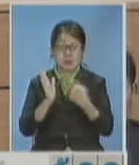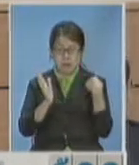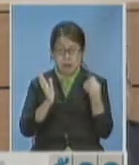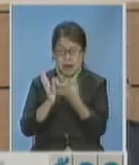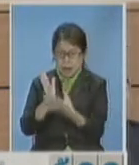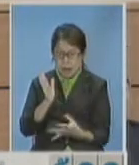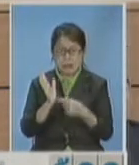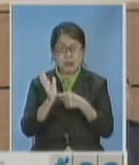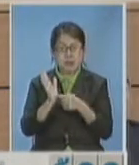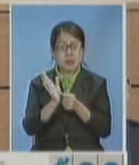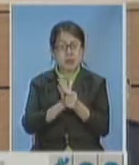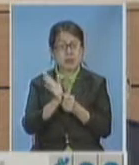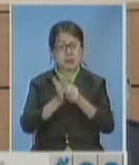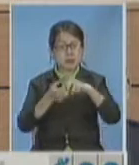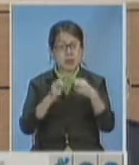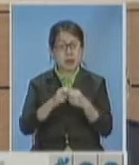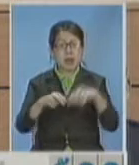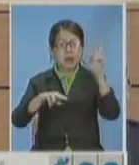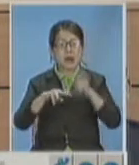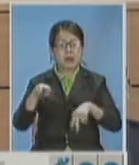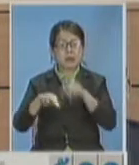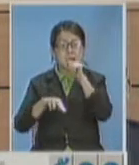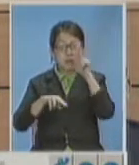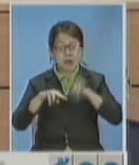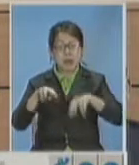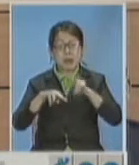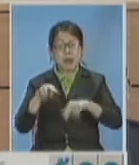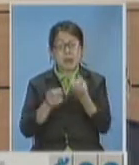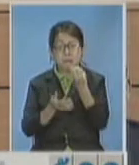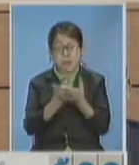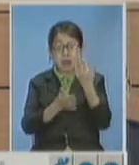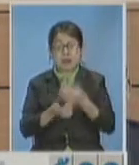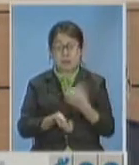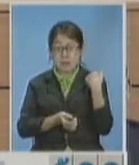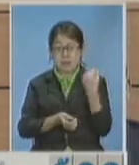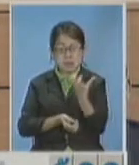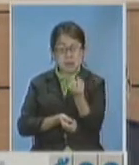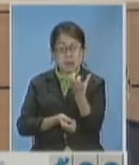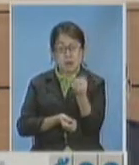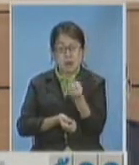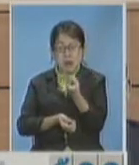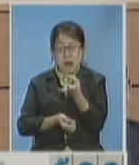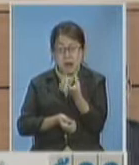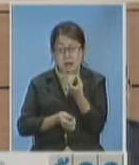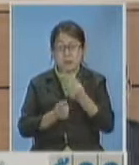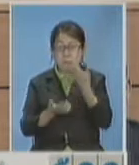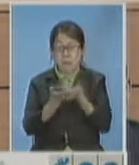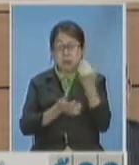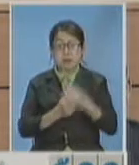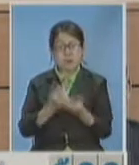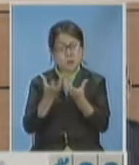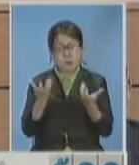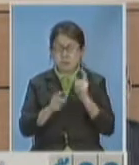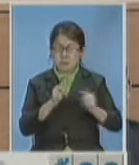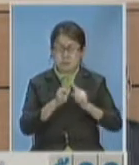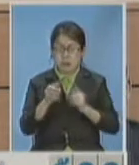หาเรื่องไข่แพงหรือข้าวเหนียวแพงหรือสินค้าอุปโภคบริโภ